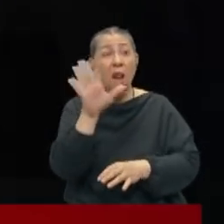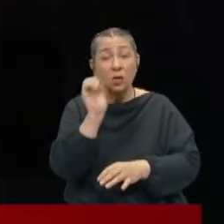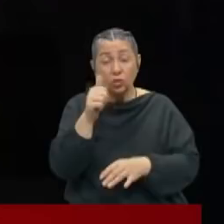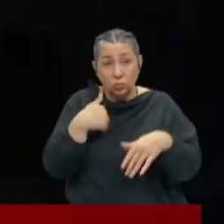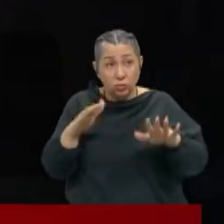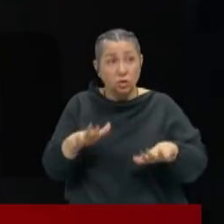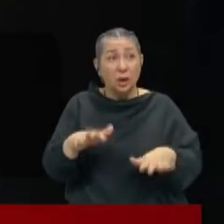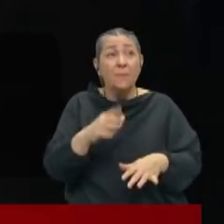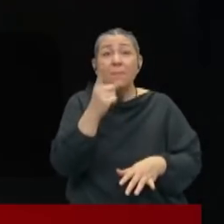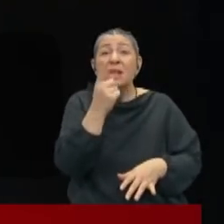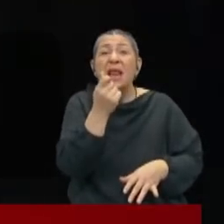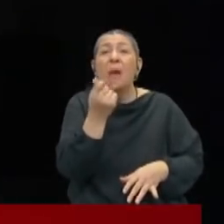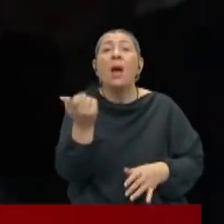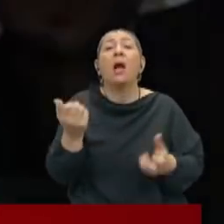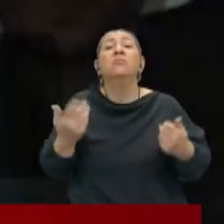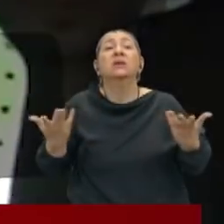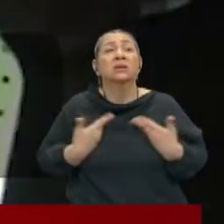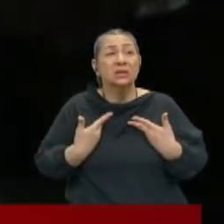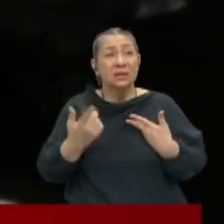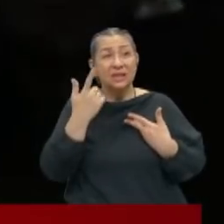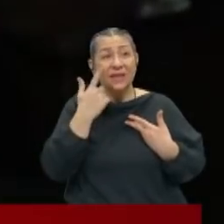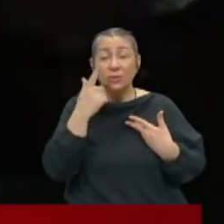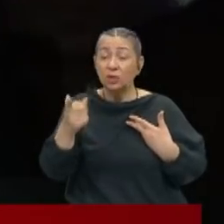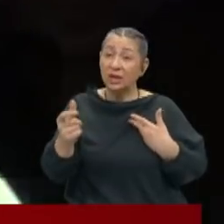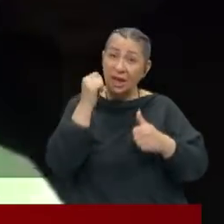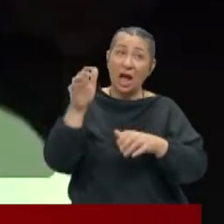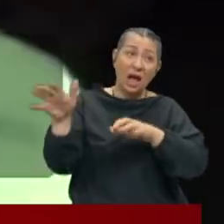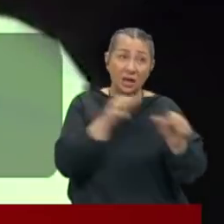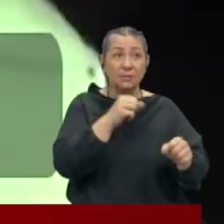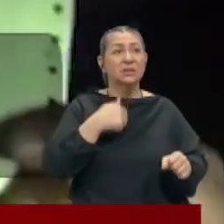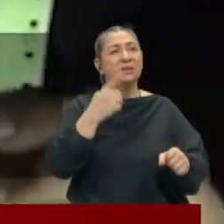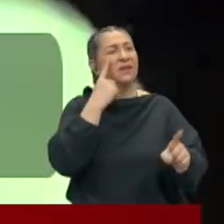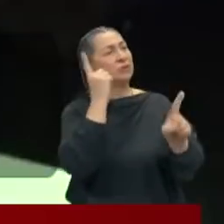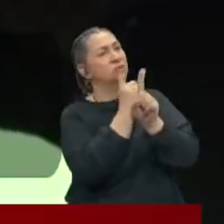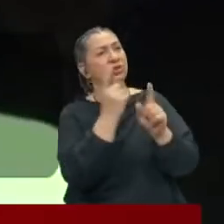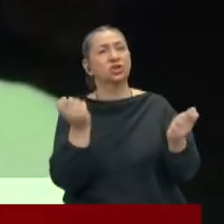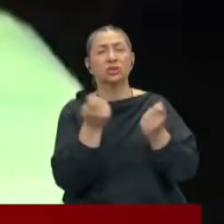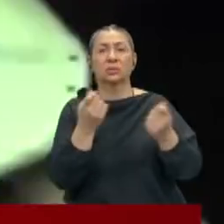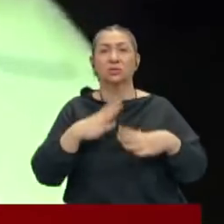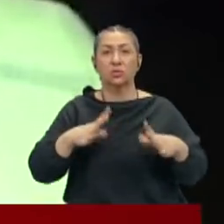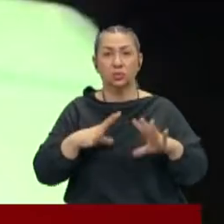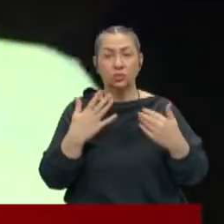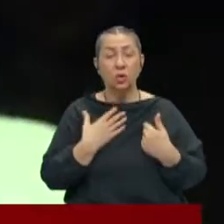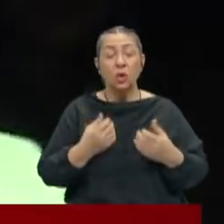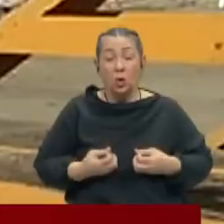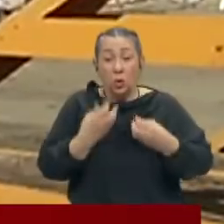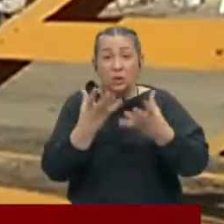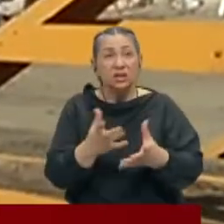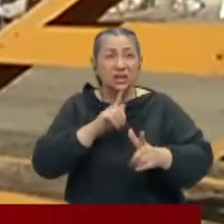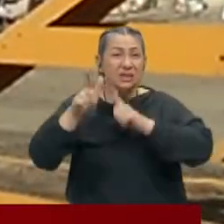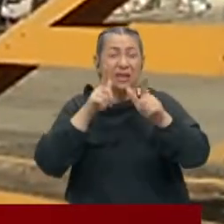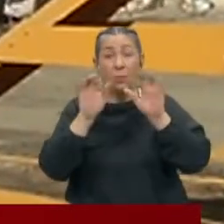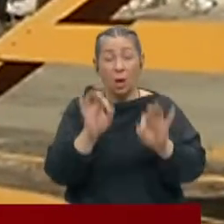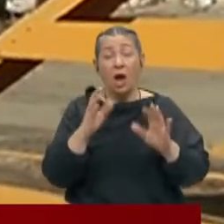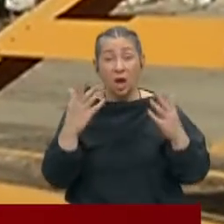50 gündür daha 1 milyon para almış değiliz. Devlet geri bunlardan alsın. Biz devletimize çalışmak istiyoruz. Evet. Üreticinin isyanı